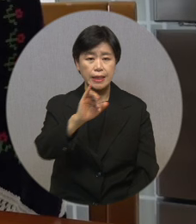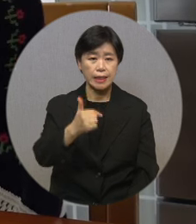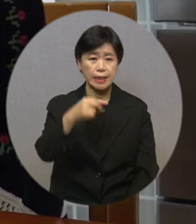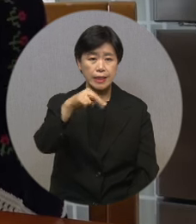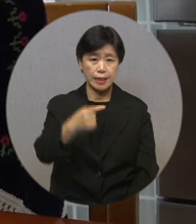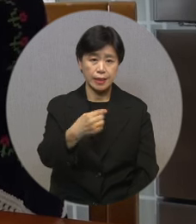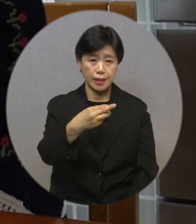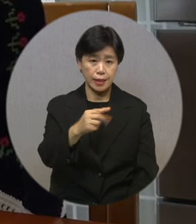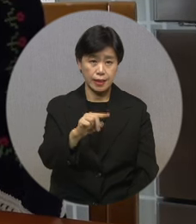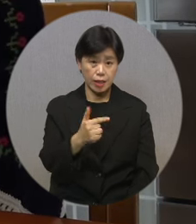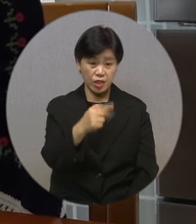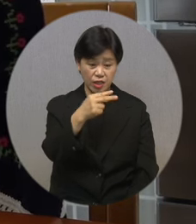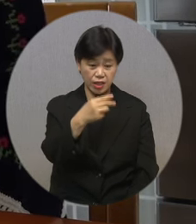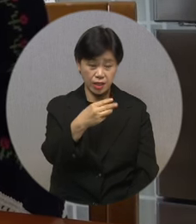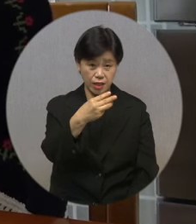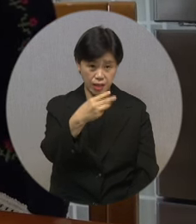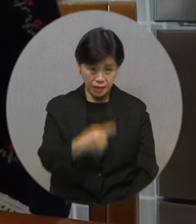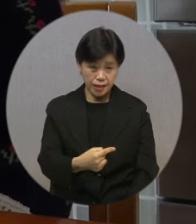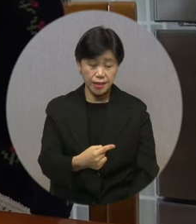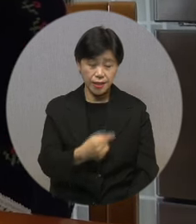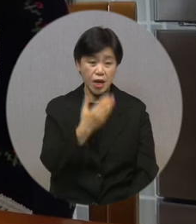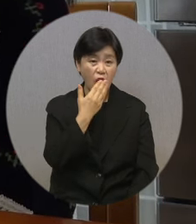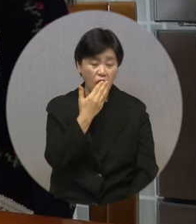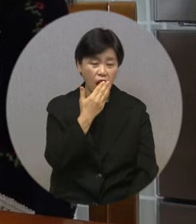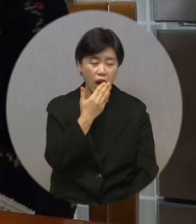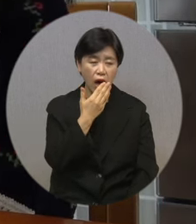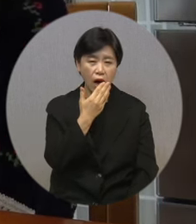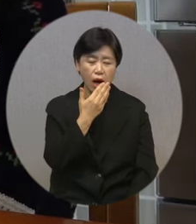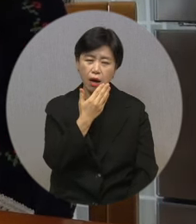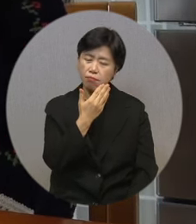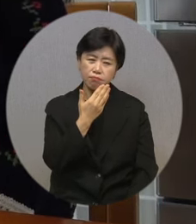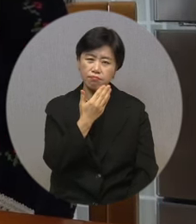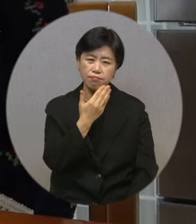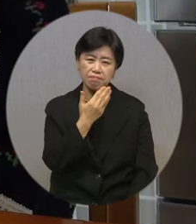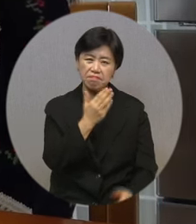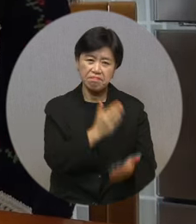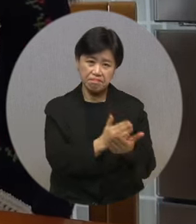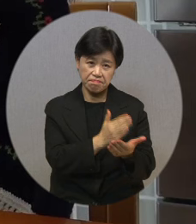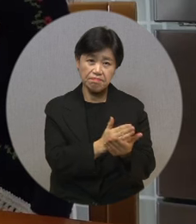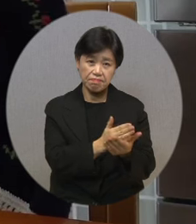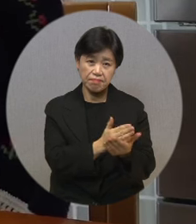인스턴트 같은 종류보다는 그냥 제가